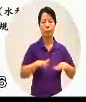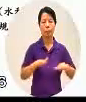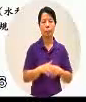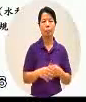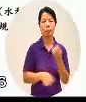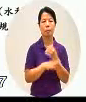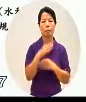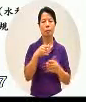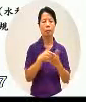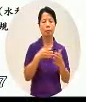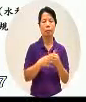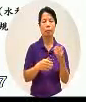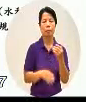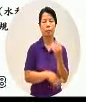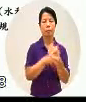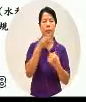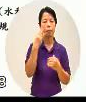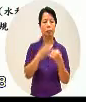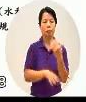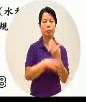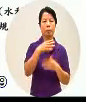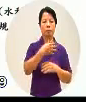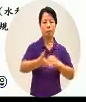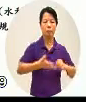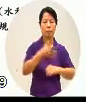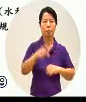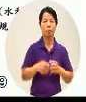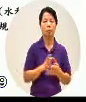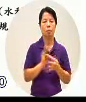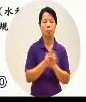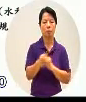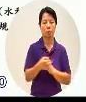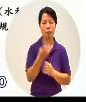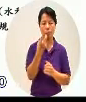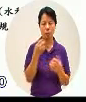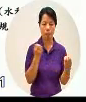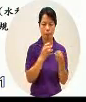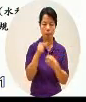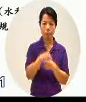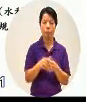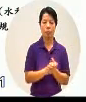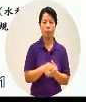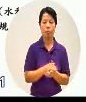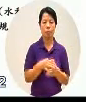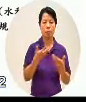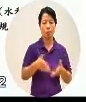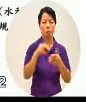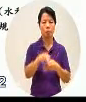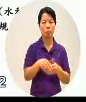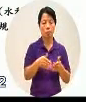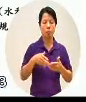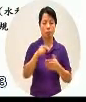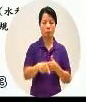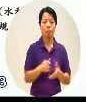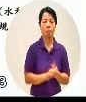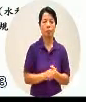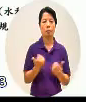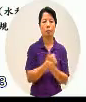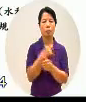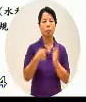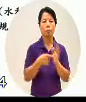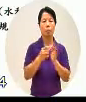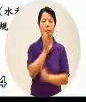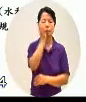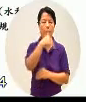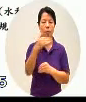祠。为什么要跟您检讨呢？我的志宏祠非常重要，本身在这里也代表我们工